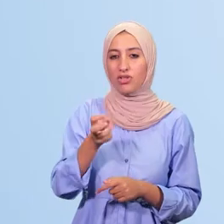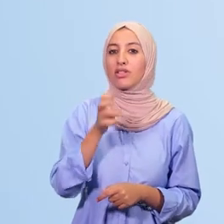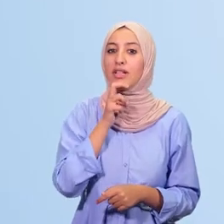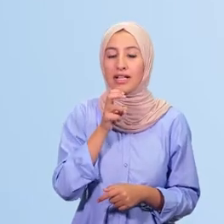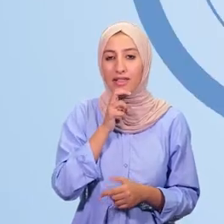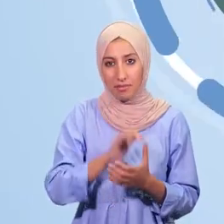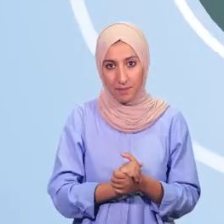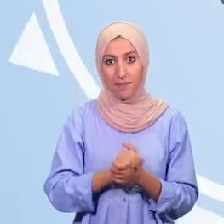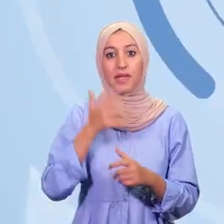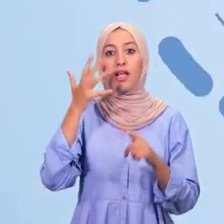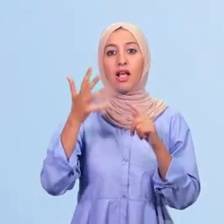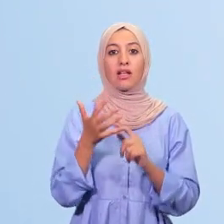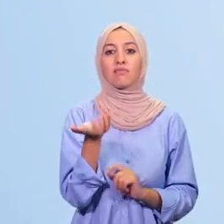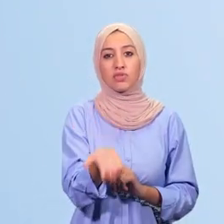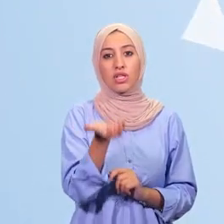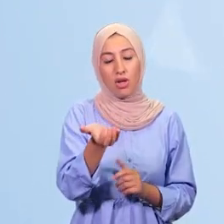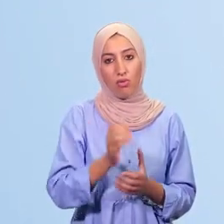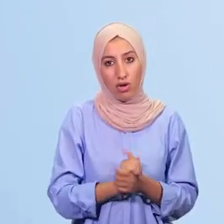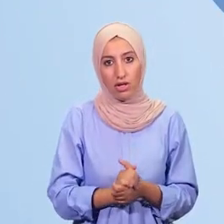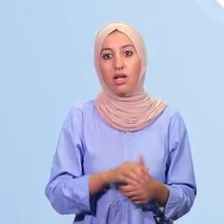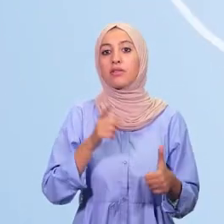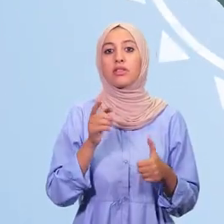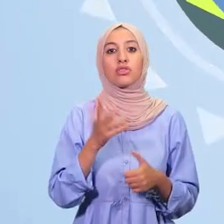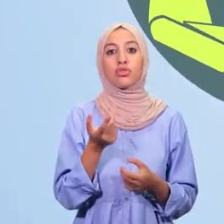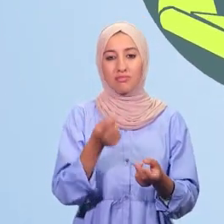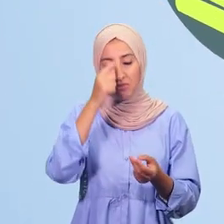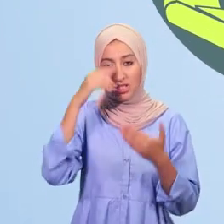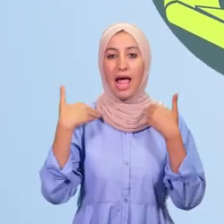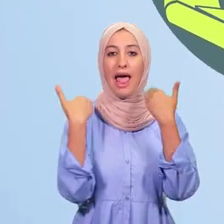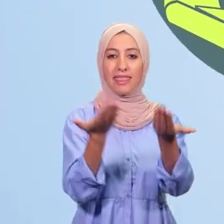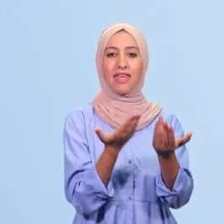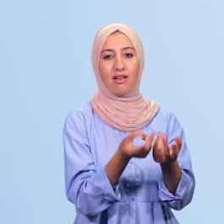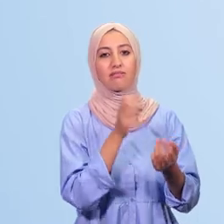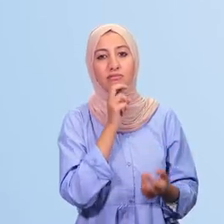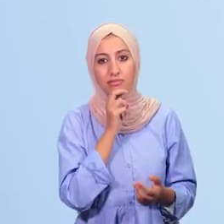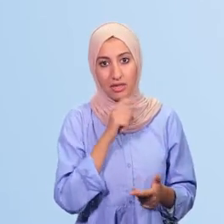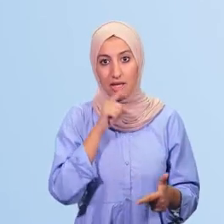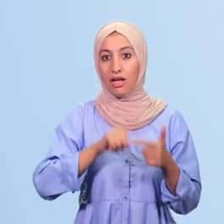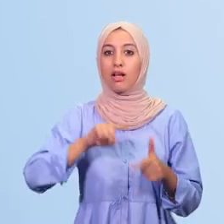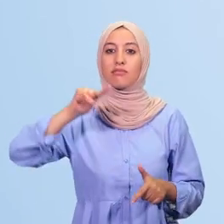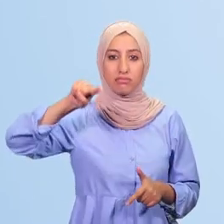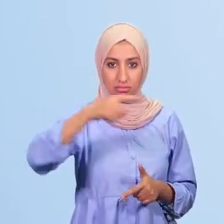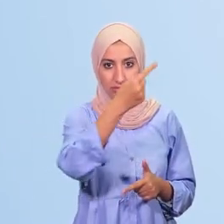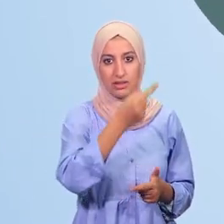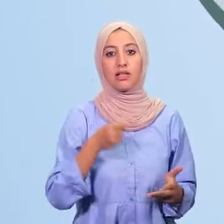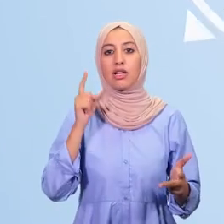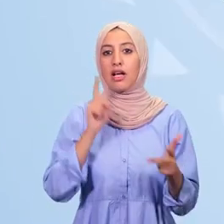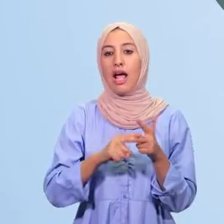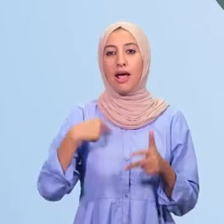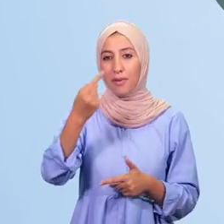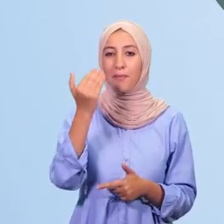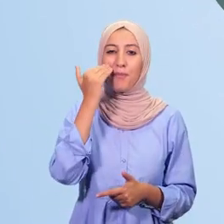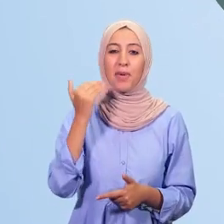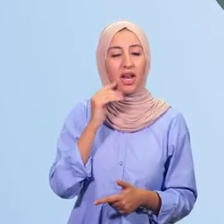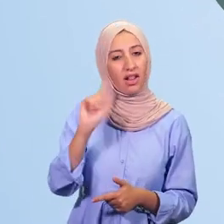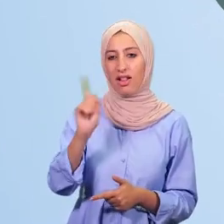مواقع الزواج، التسول، الإيهام بربح جائزة، التنمر الإلكتروني، الإيهام بالتعامل مع فتاة،